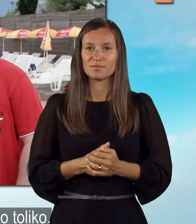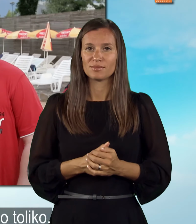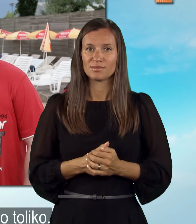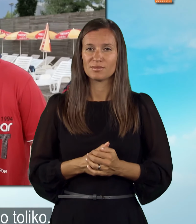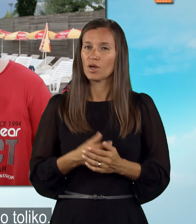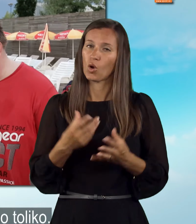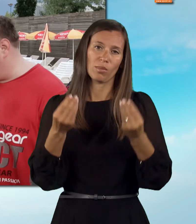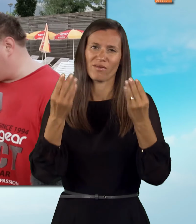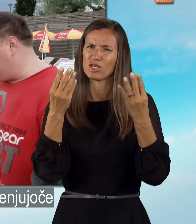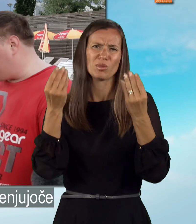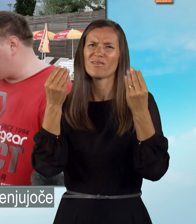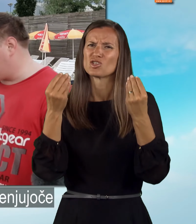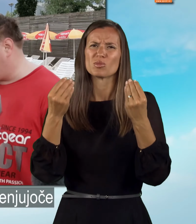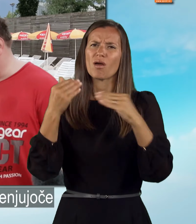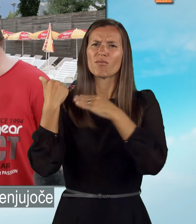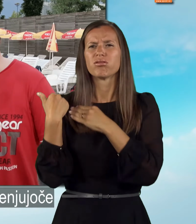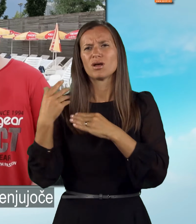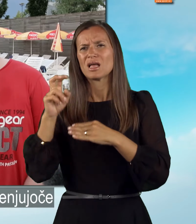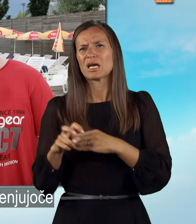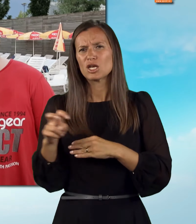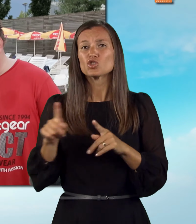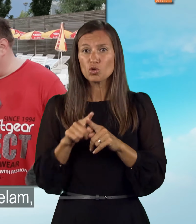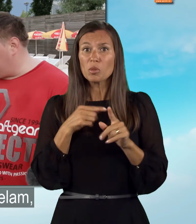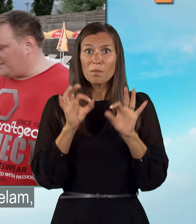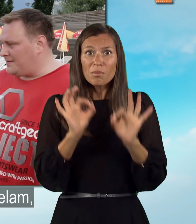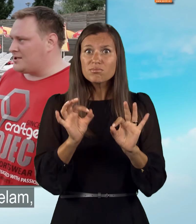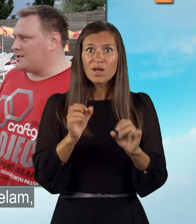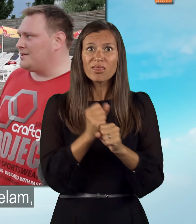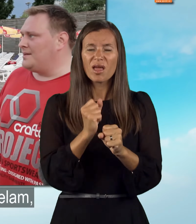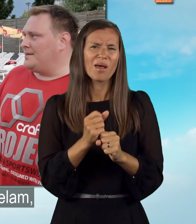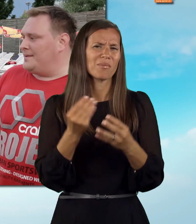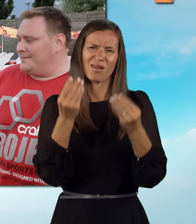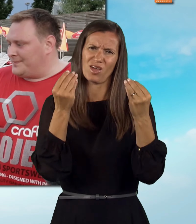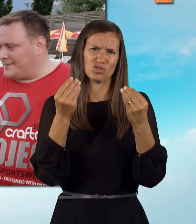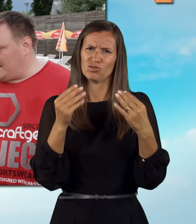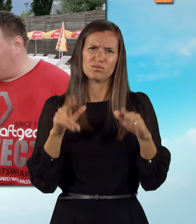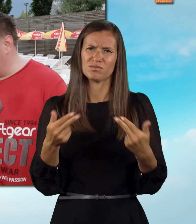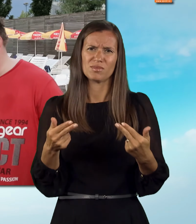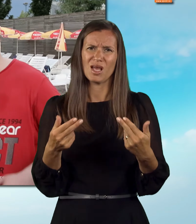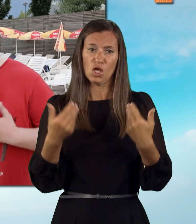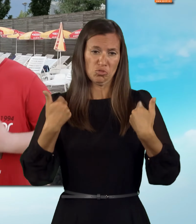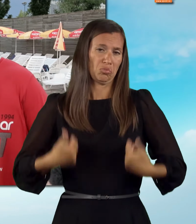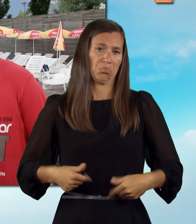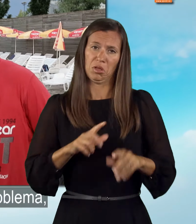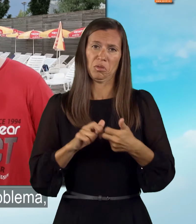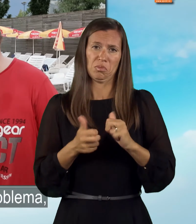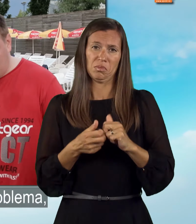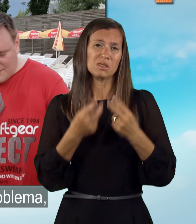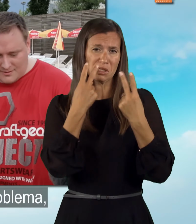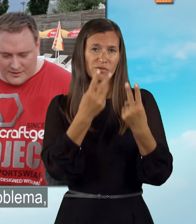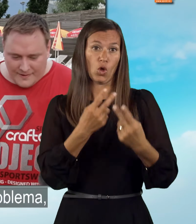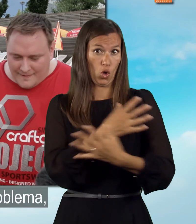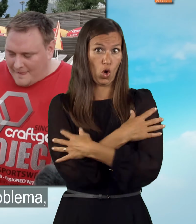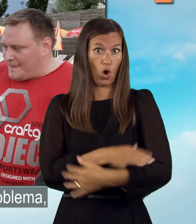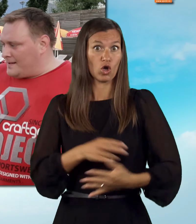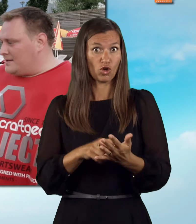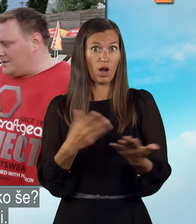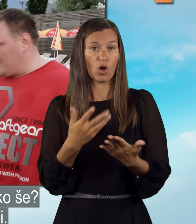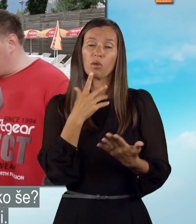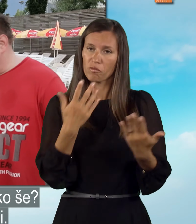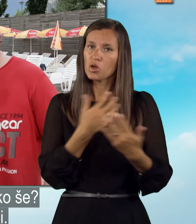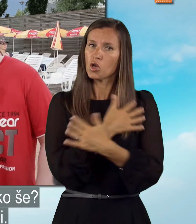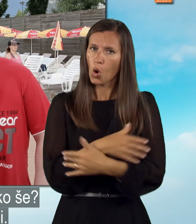sem to. Preveč me je upremljivo, če se križ. Tudi če pravilno delam, je preveč. Razumem. Zgornji del pa ni problema. Ni. Si videl. Se pravi, roke